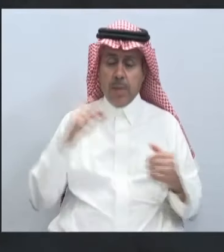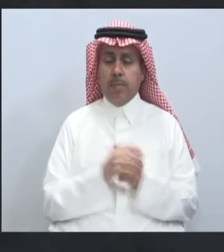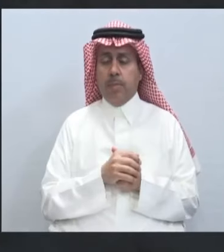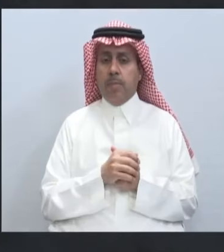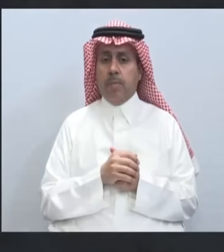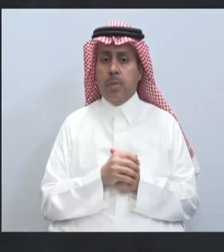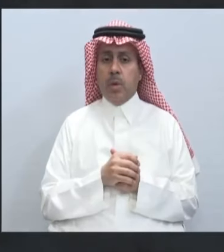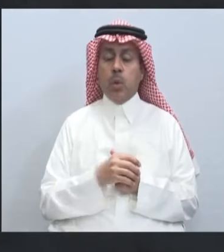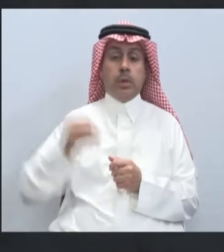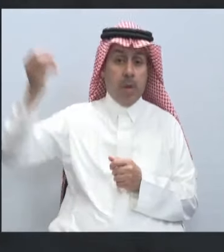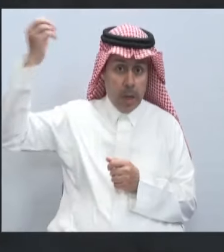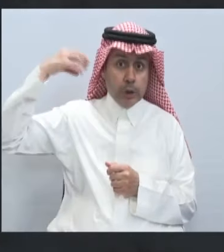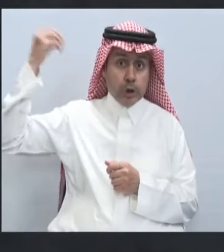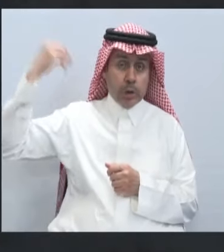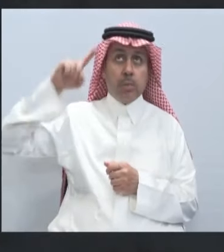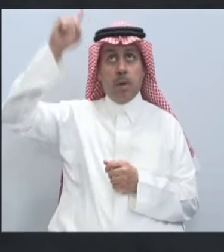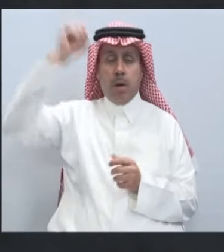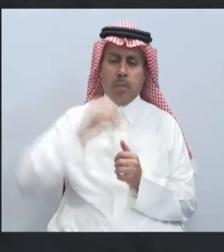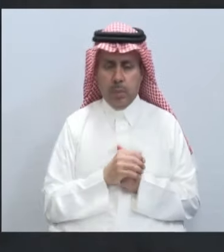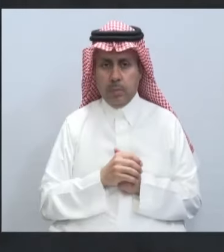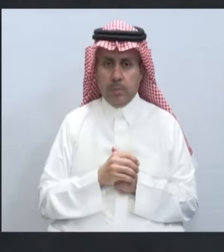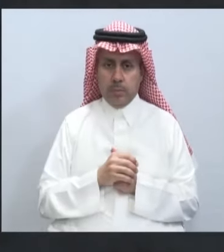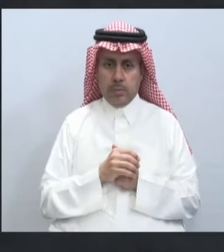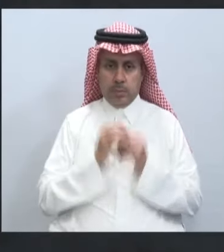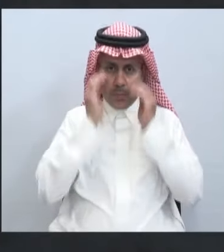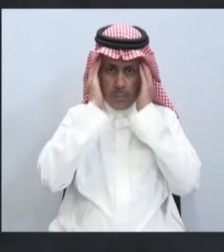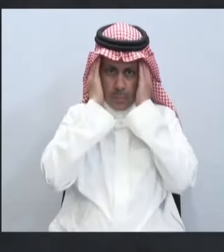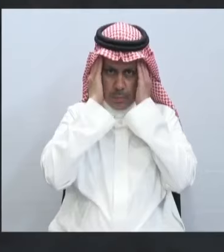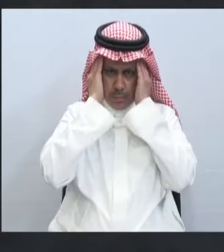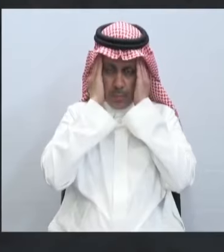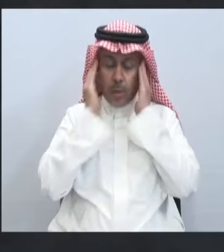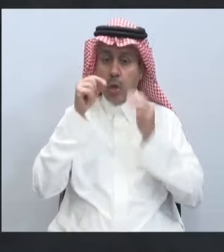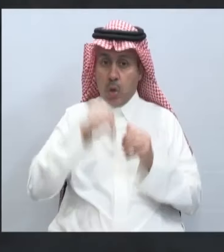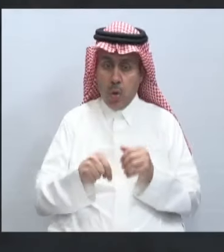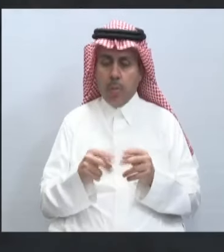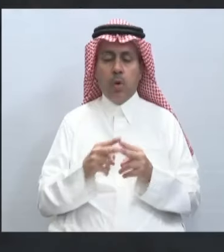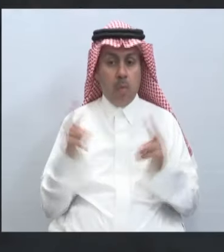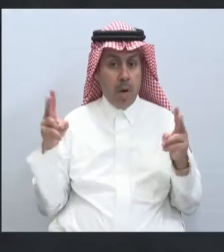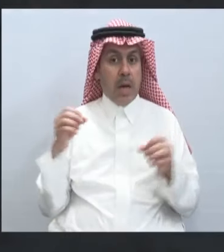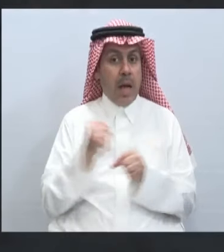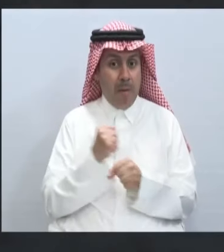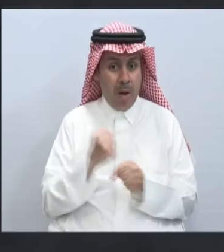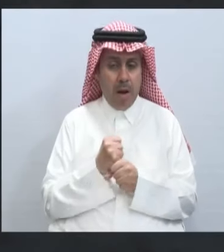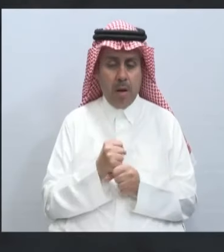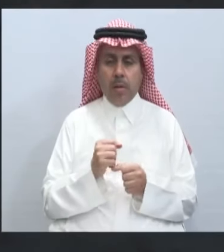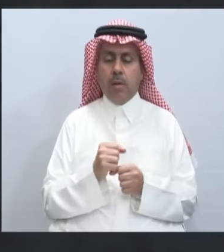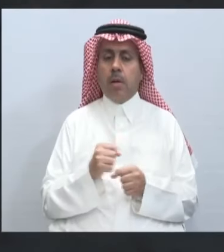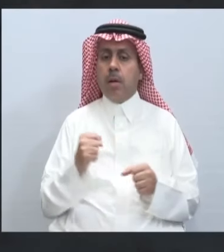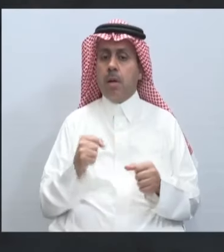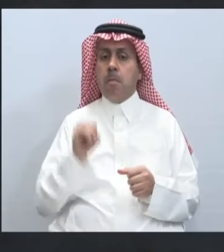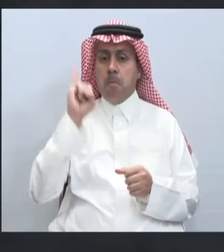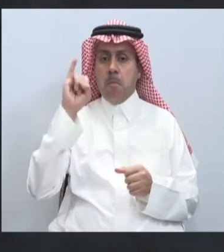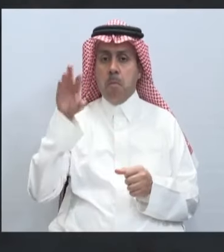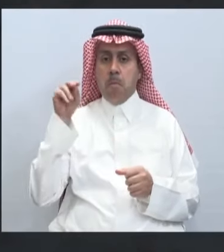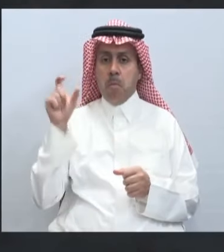ورتب عليها الاجور العظيمه واليوم سنتحدث عن عمل من الاعمال المهنيه